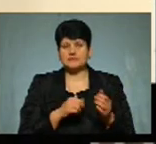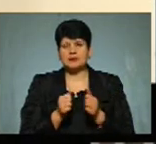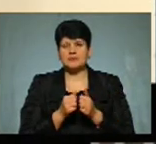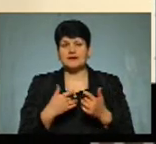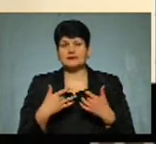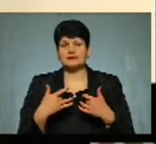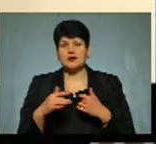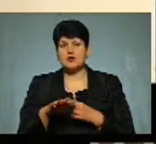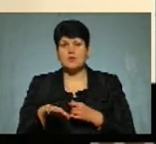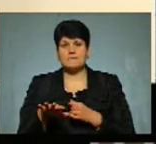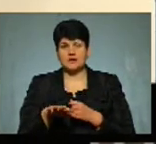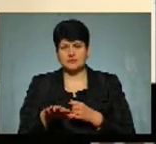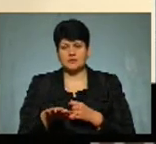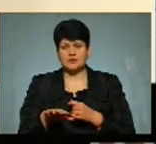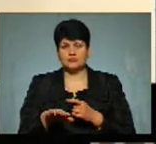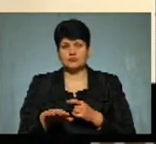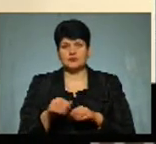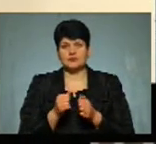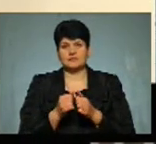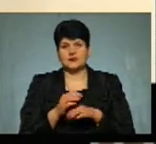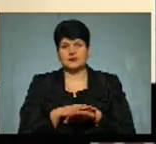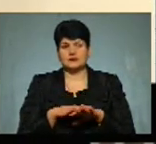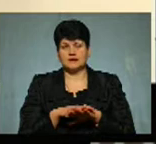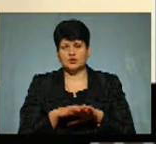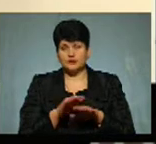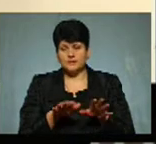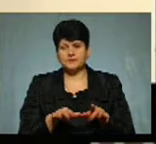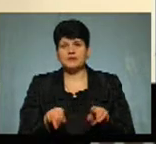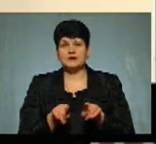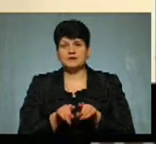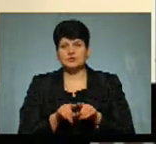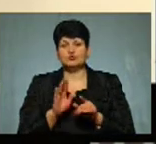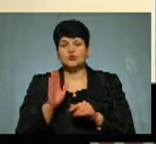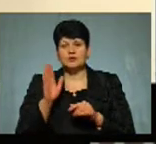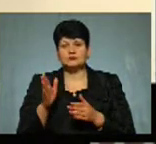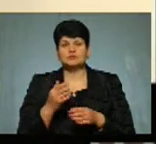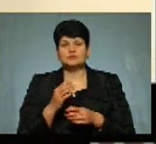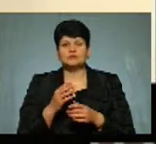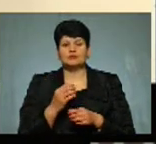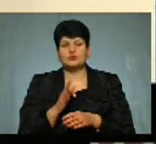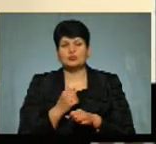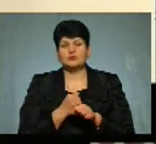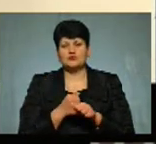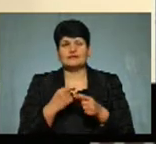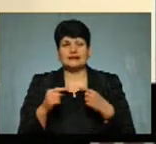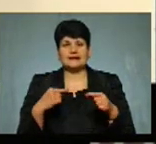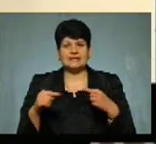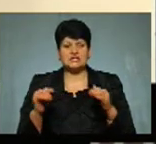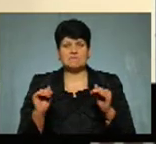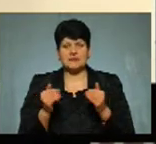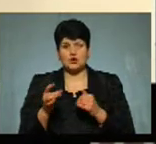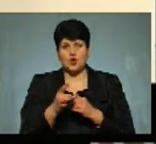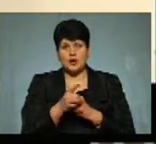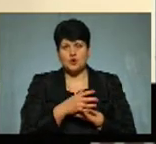театрального майдану та приринкова територія. Так, відповідно, будемо в подальшому процесі роботи опрацьовувати інші мікрорайони.